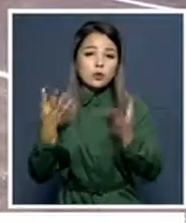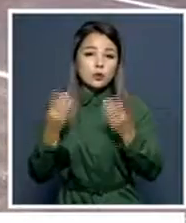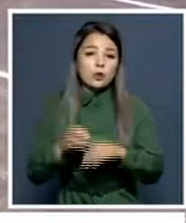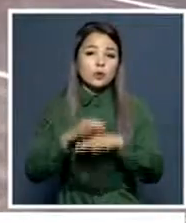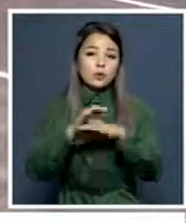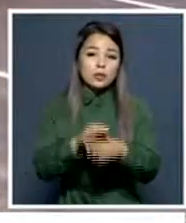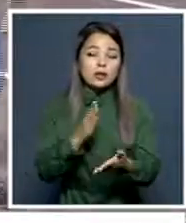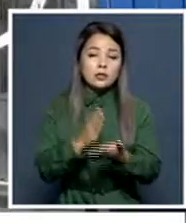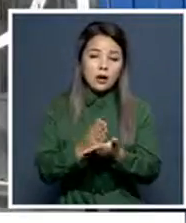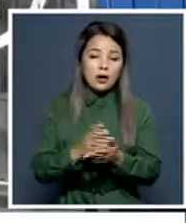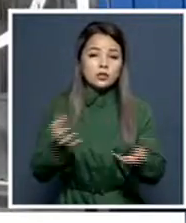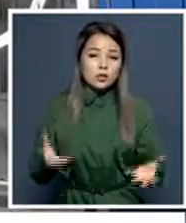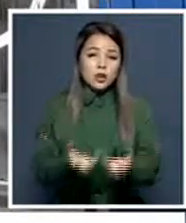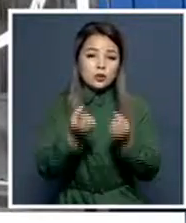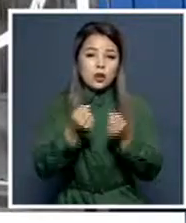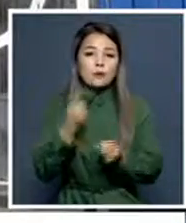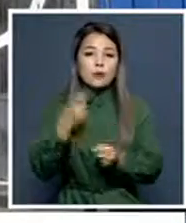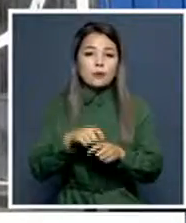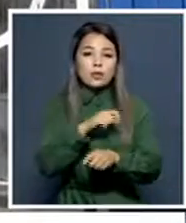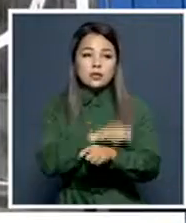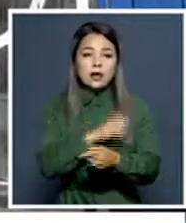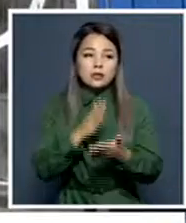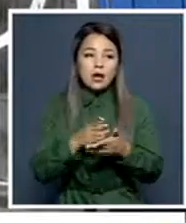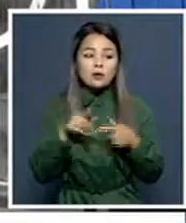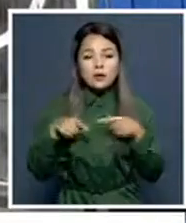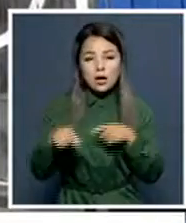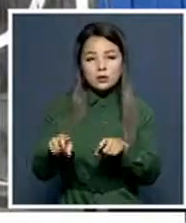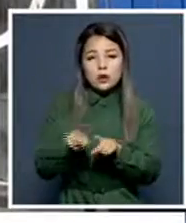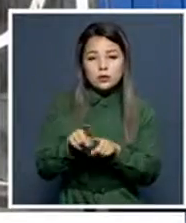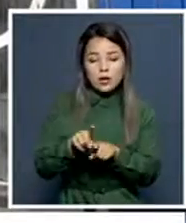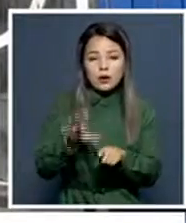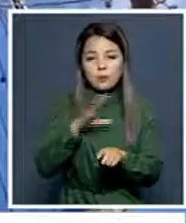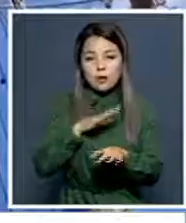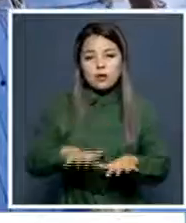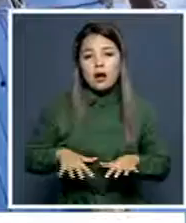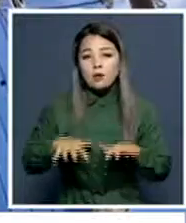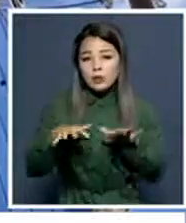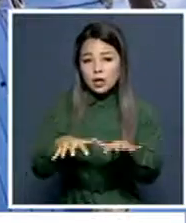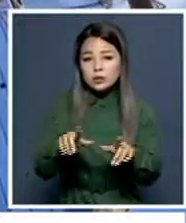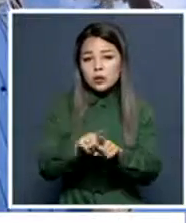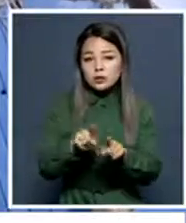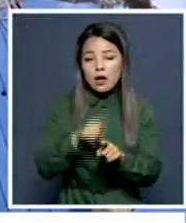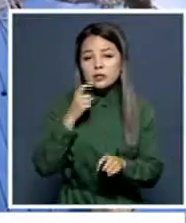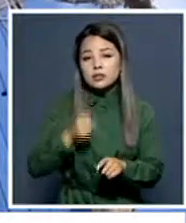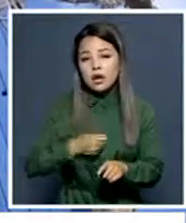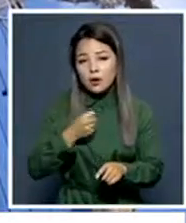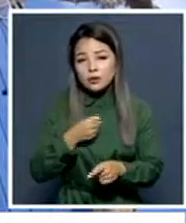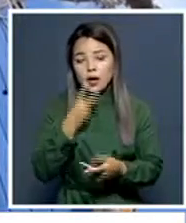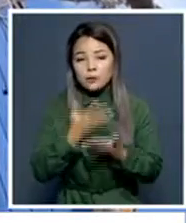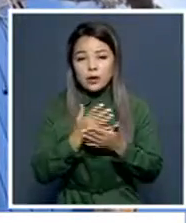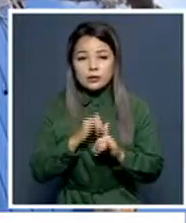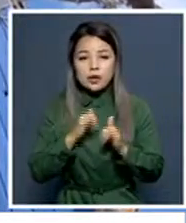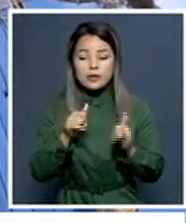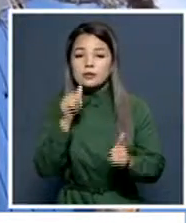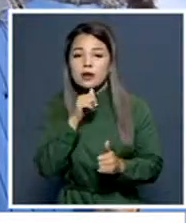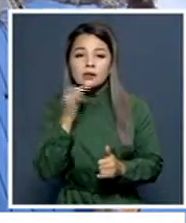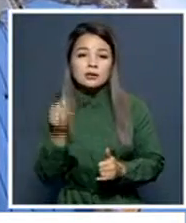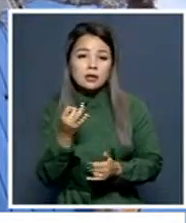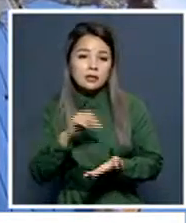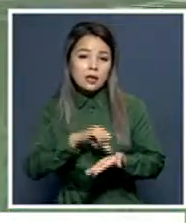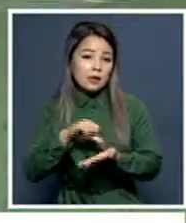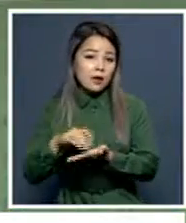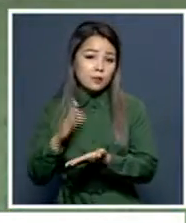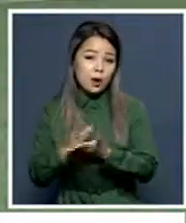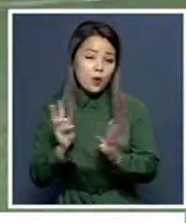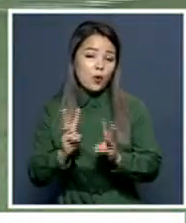жарыста құтқарушылар 100 метрлік жолақтан өтіп, мұнара қабаттарына шабуыл жасап, жауынгерлік қанат жайып сынға түсті.